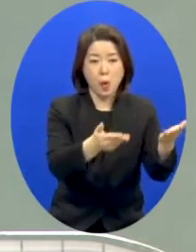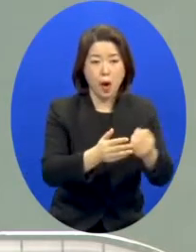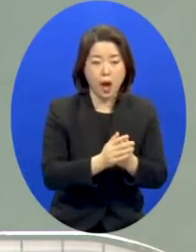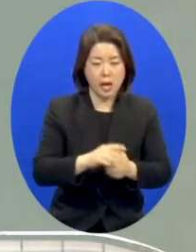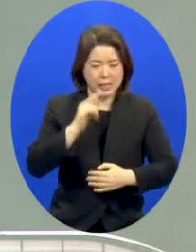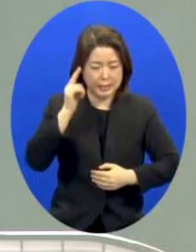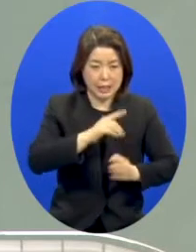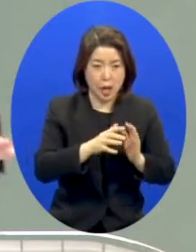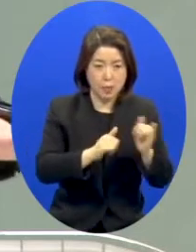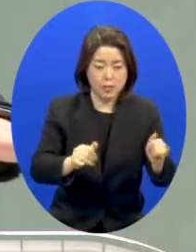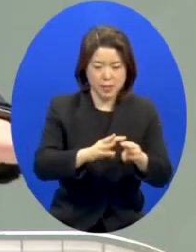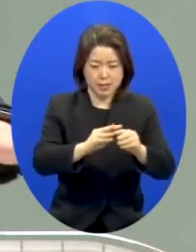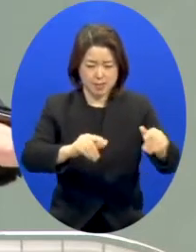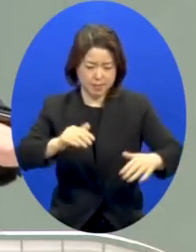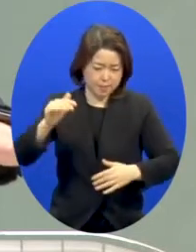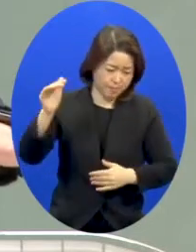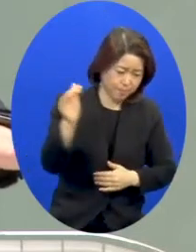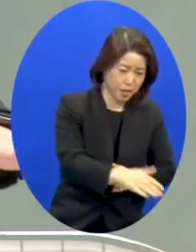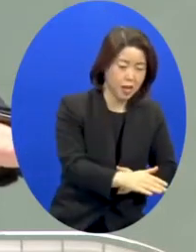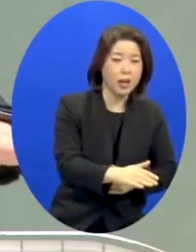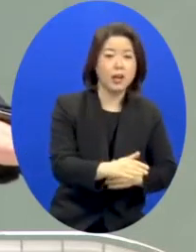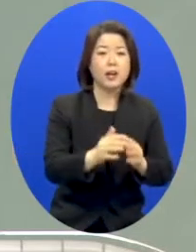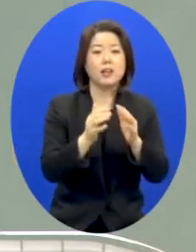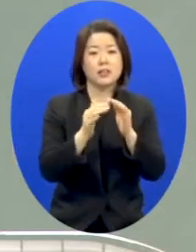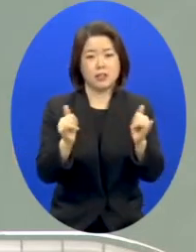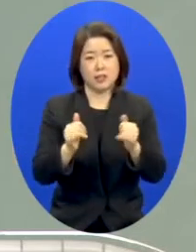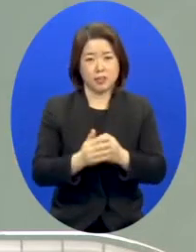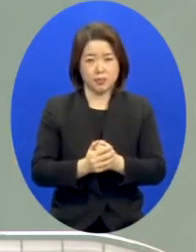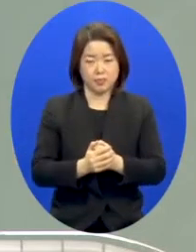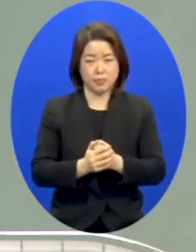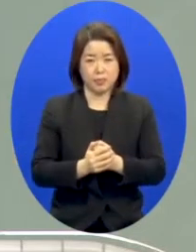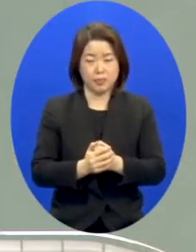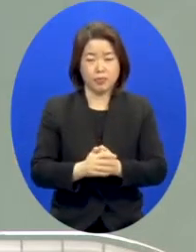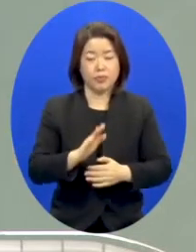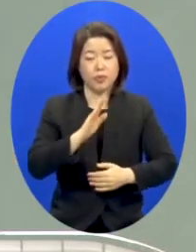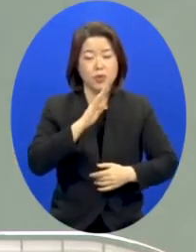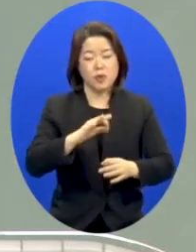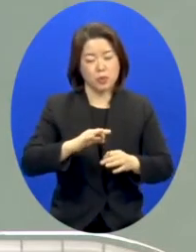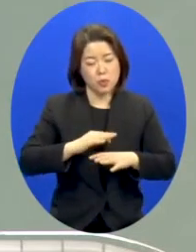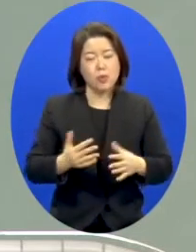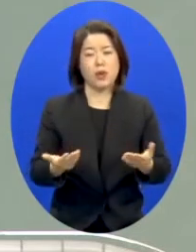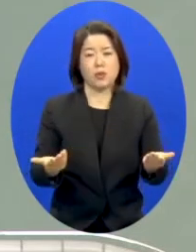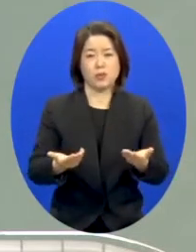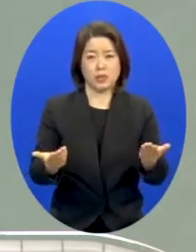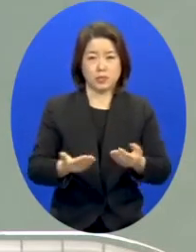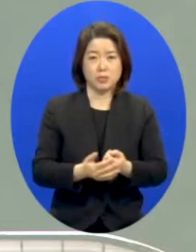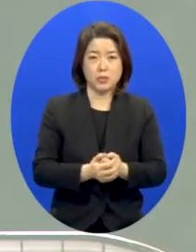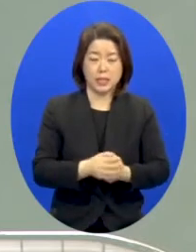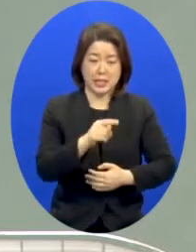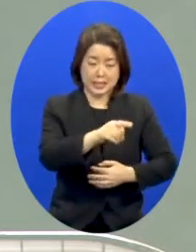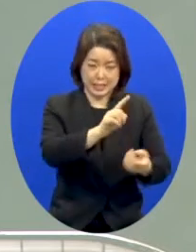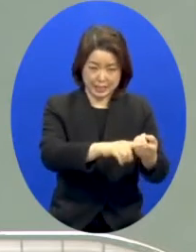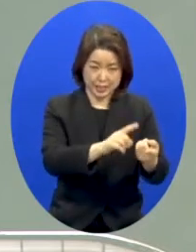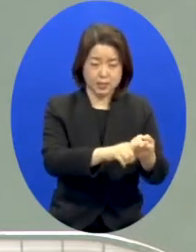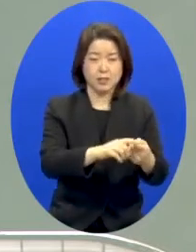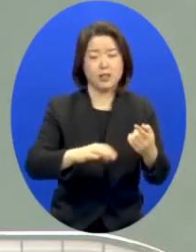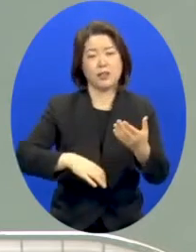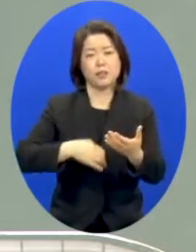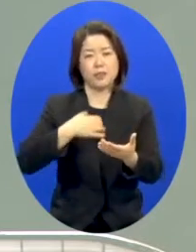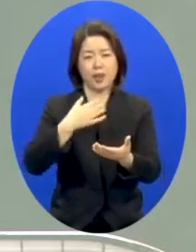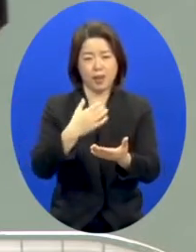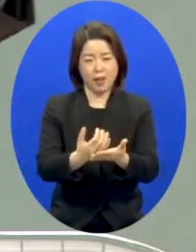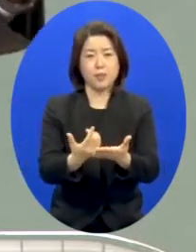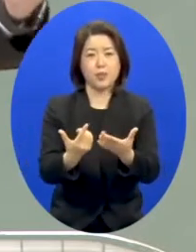낭 바다까지 나주시는 분이다 정말 놀라운 일이죠 이 자체가 감동입니다